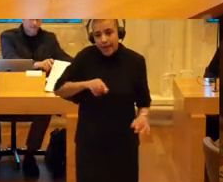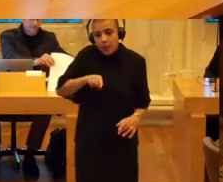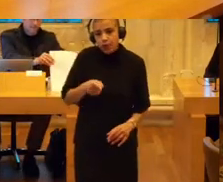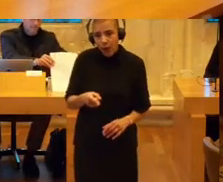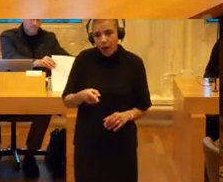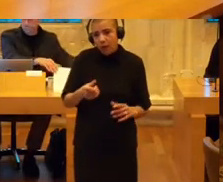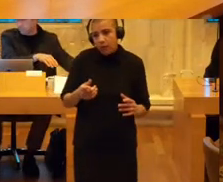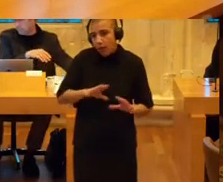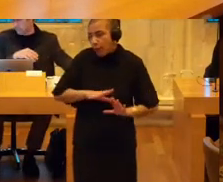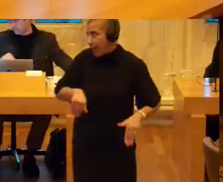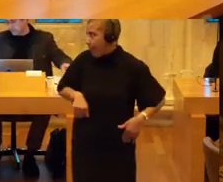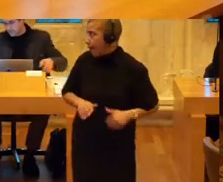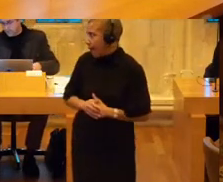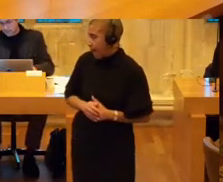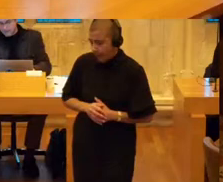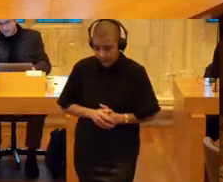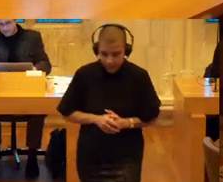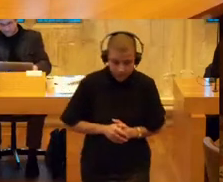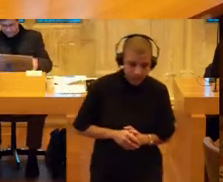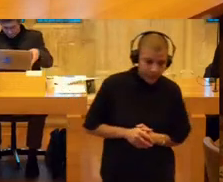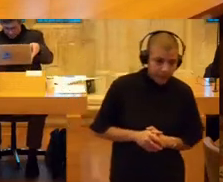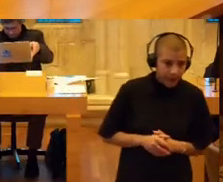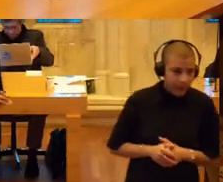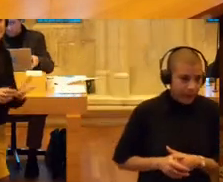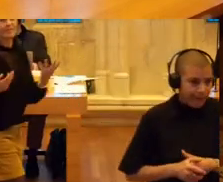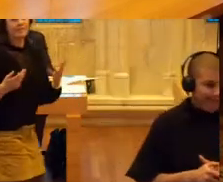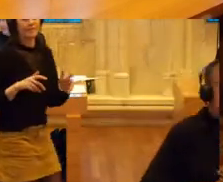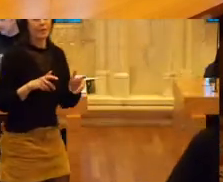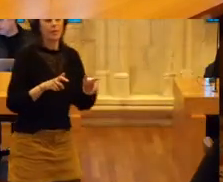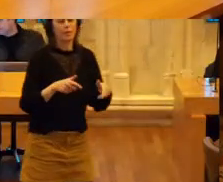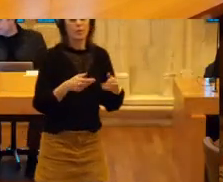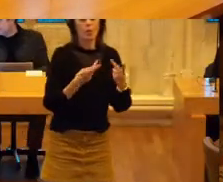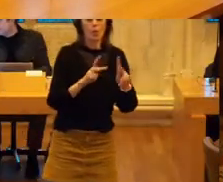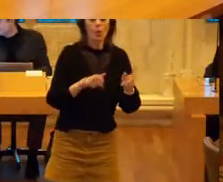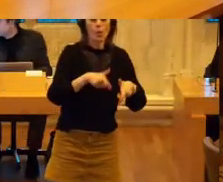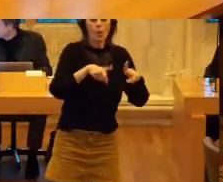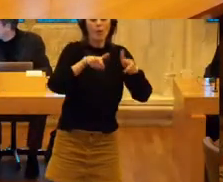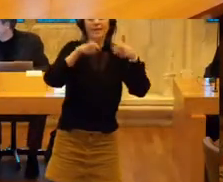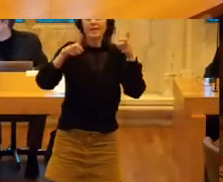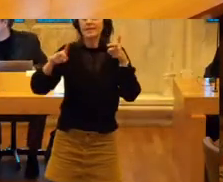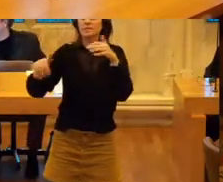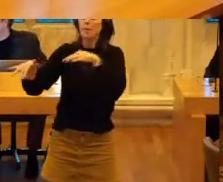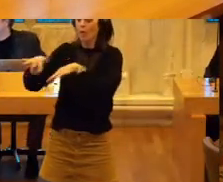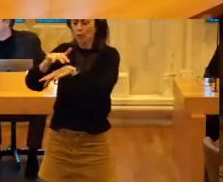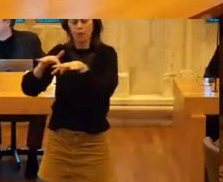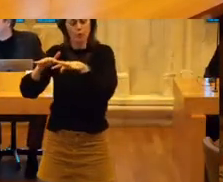sur quelque chose qui vous intéresse aussi, c'est l'urbanisme, c'est l'environnement.